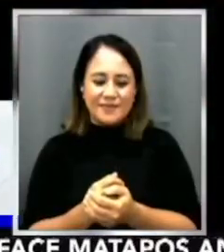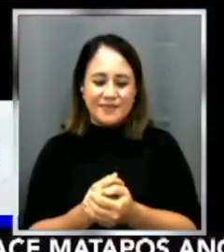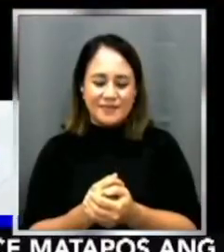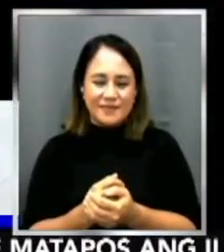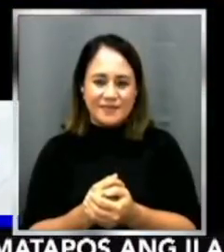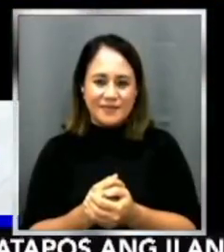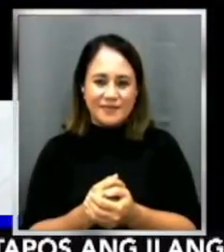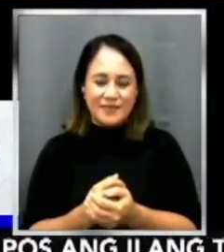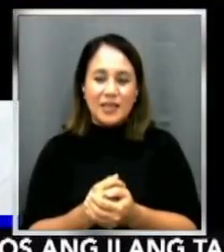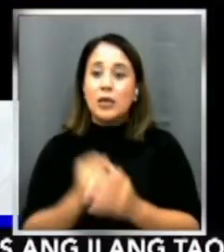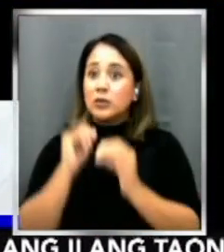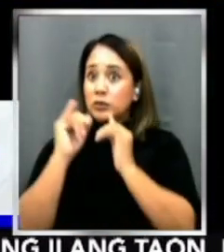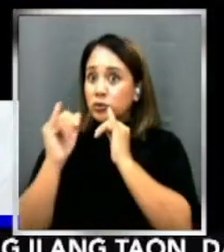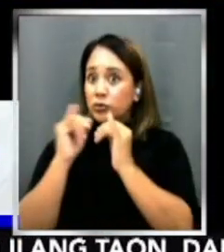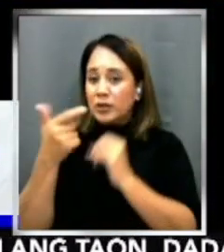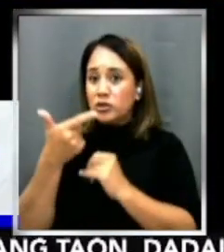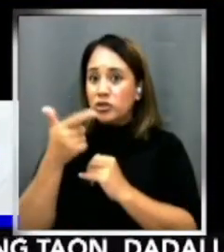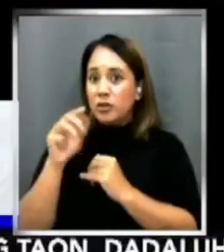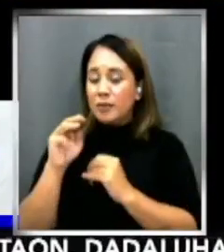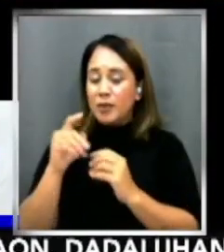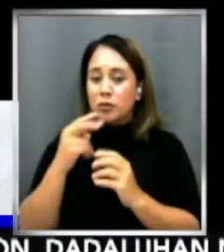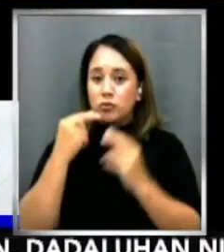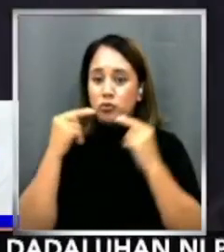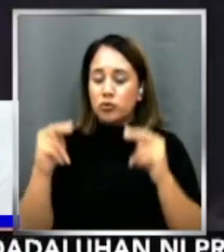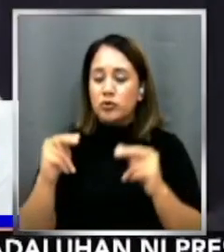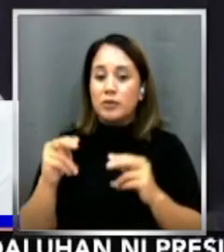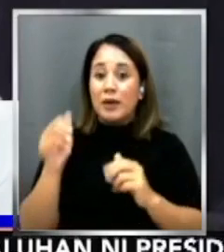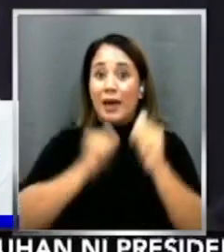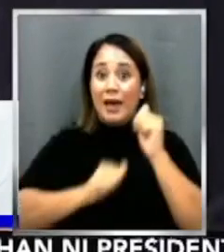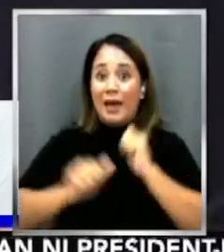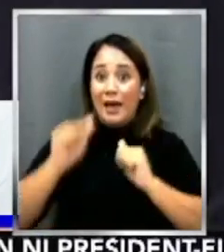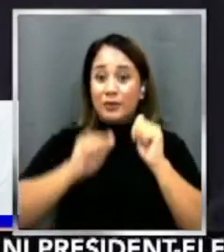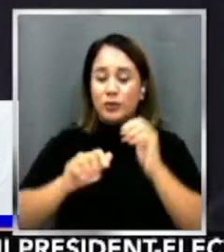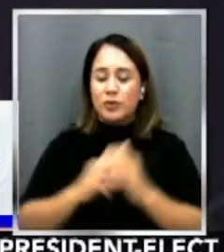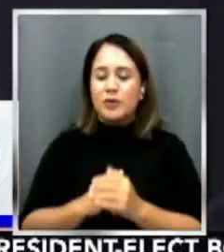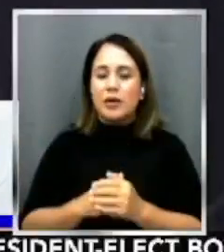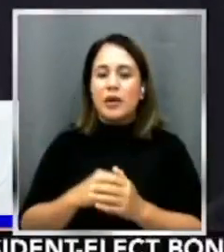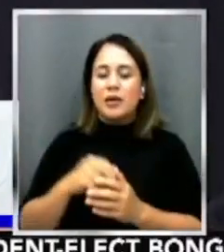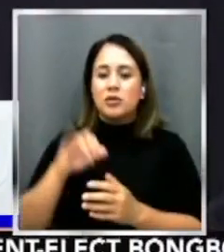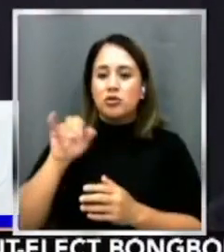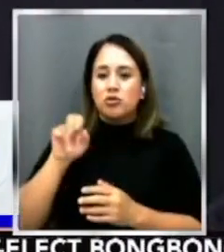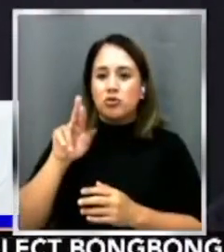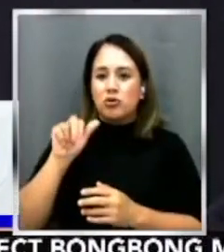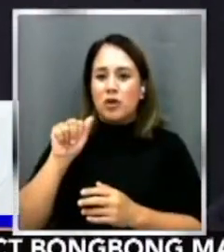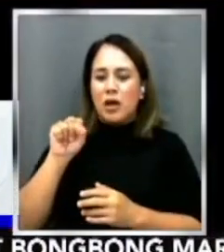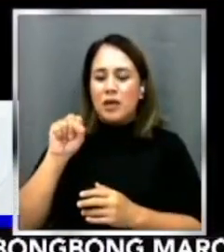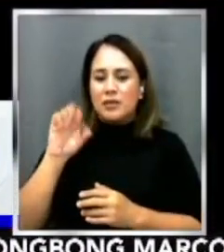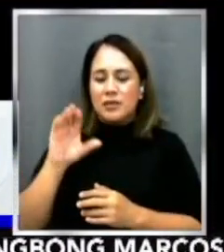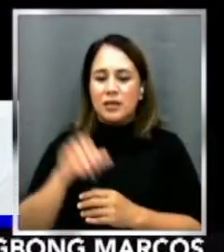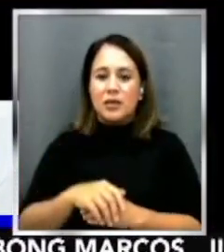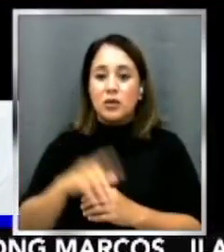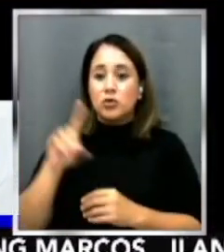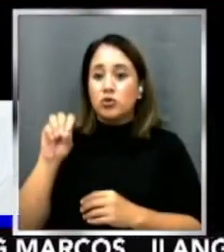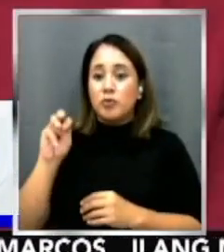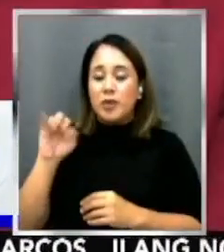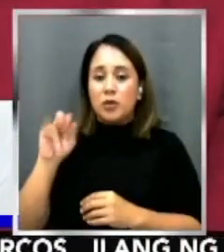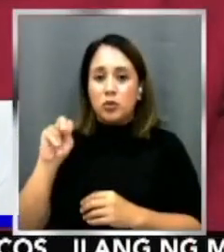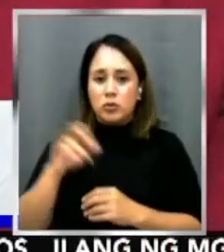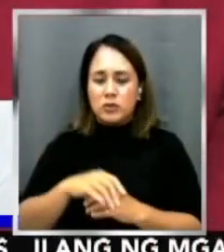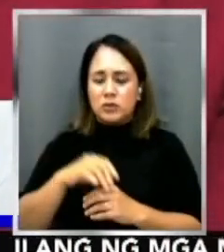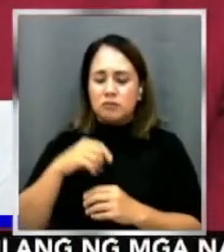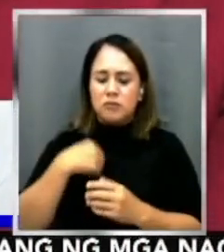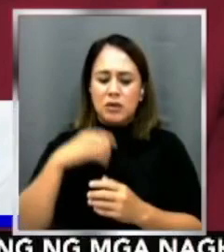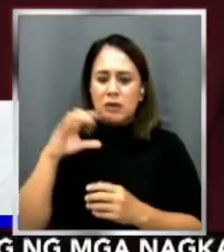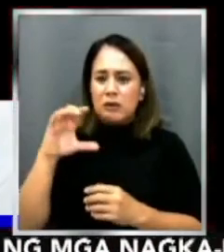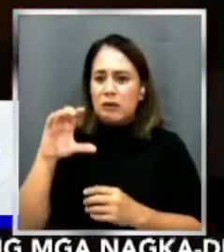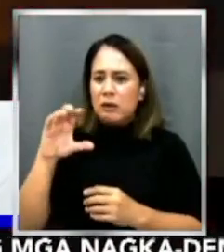Nakapanayam ng GMA News ang mga bida ng Jurassic World Dominion na sina Chris Pratt, Bryce Dallas Howard, DeWanda Wise, at